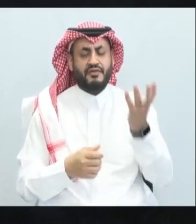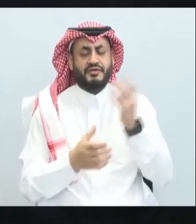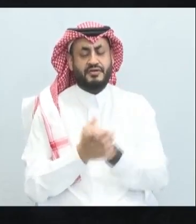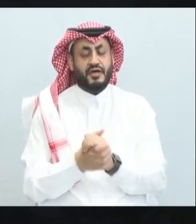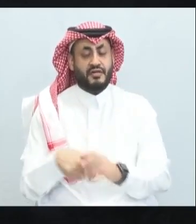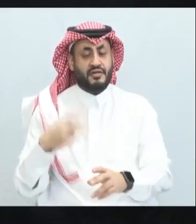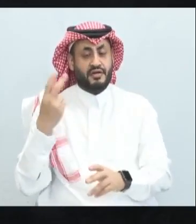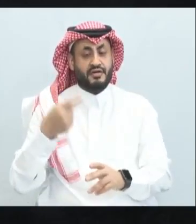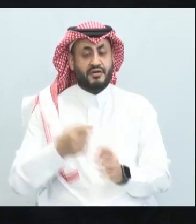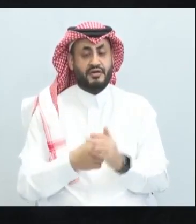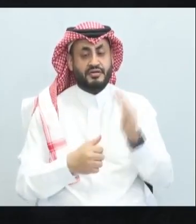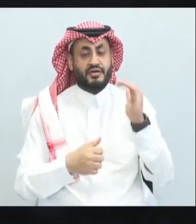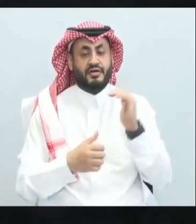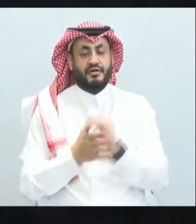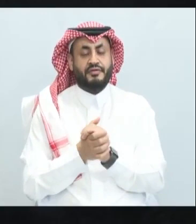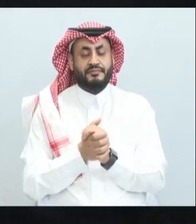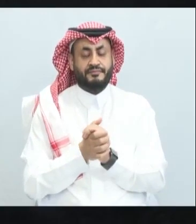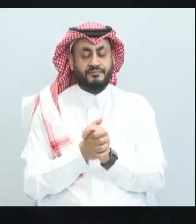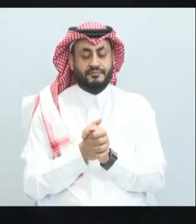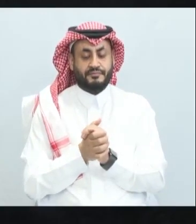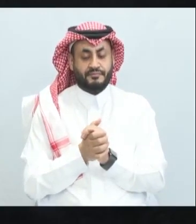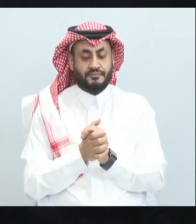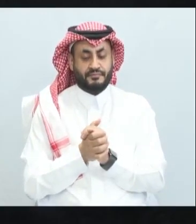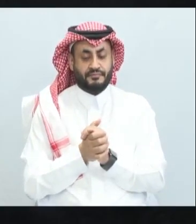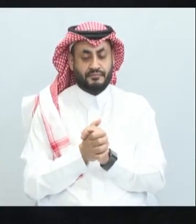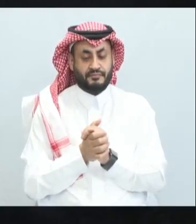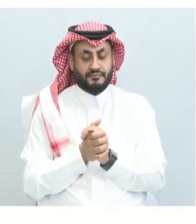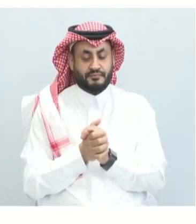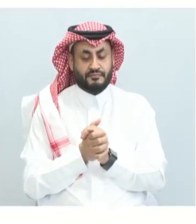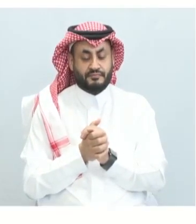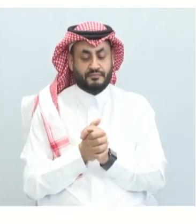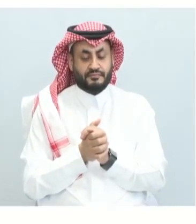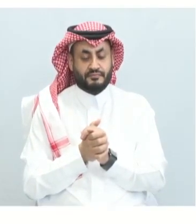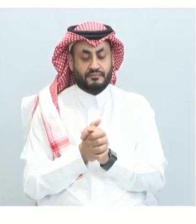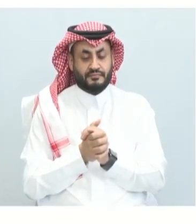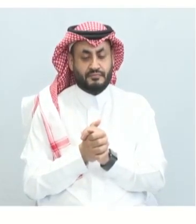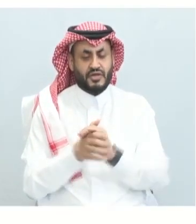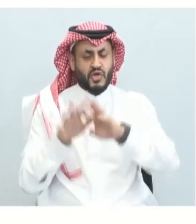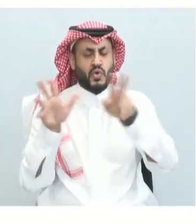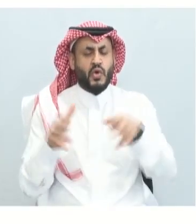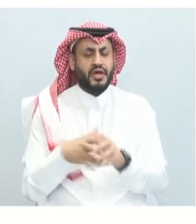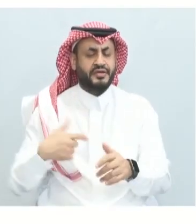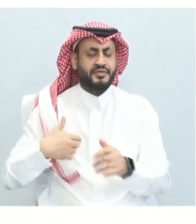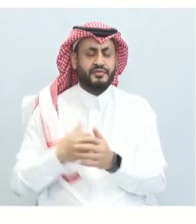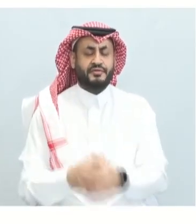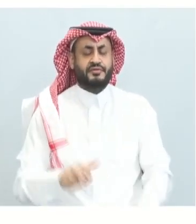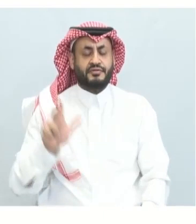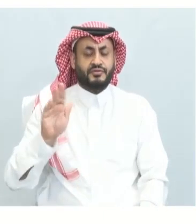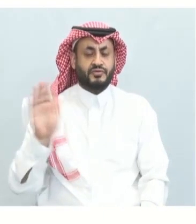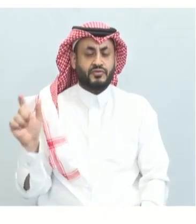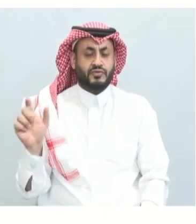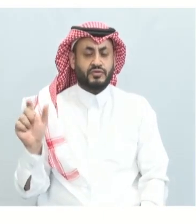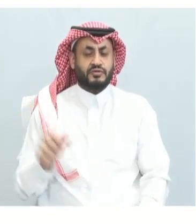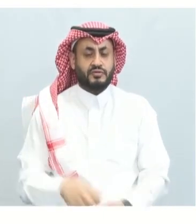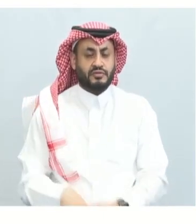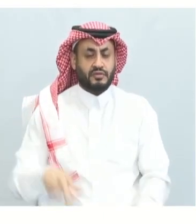اثن ا عشره ركعه وهي السنن الرواتب فاذا هنا يفرق بين